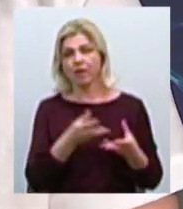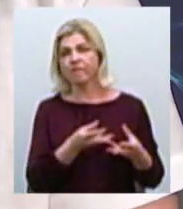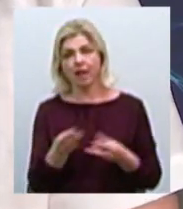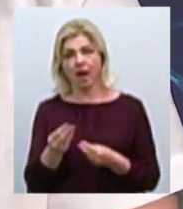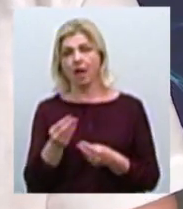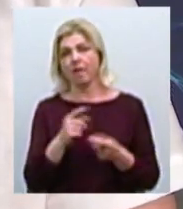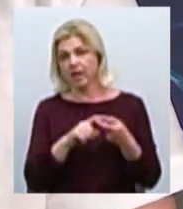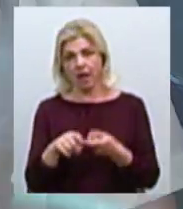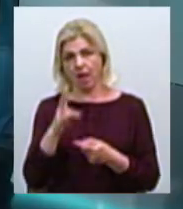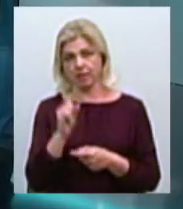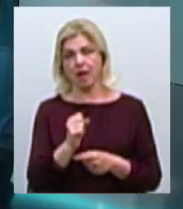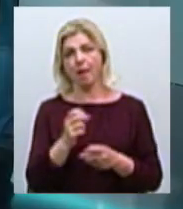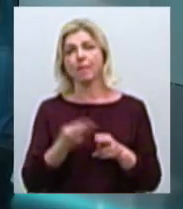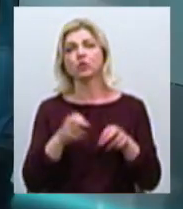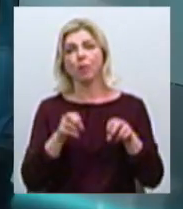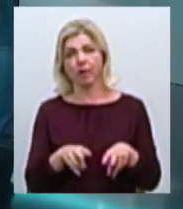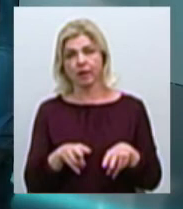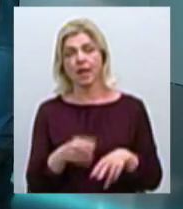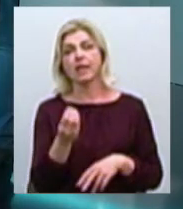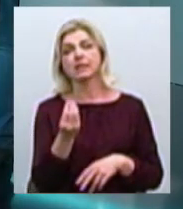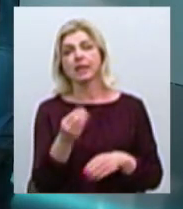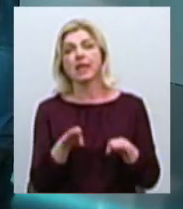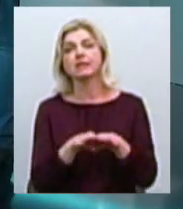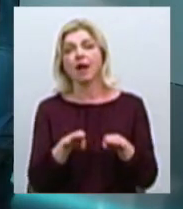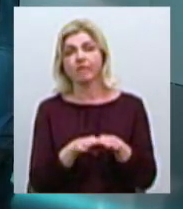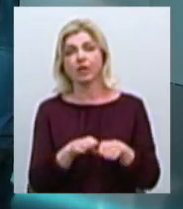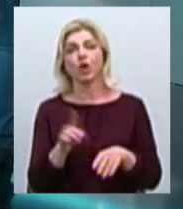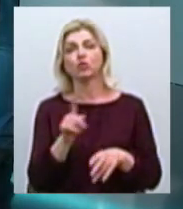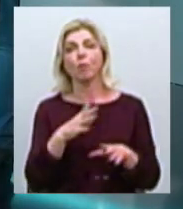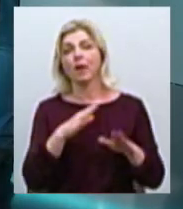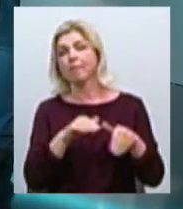безпечність рухання автобусу. Ціна порівняно із тією, яка пропонувала